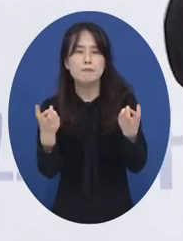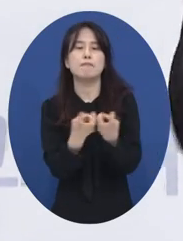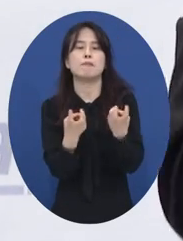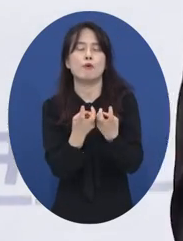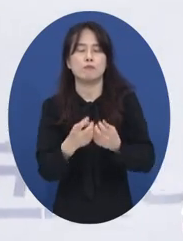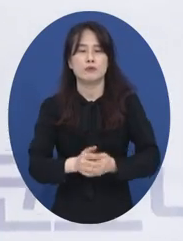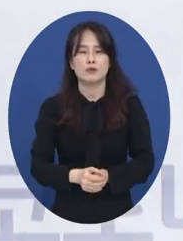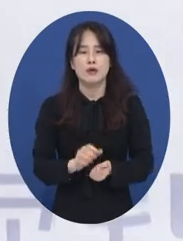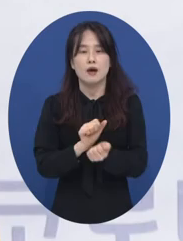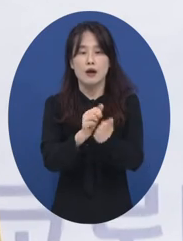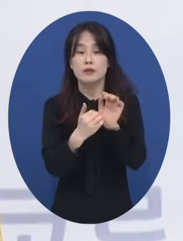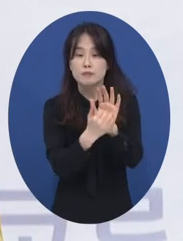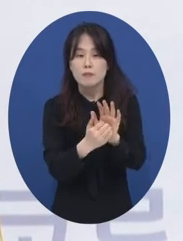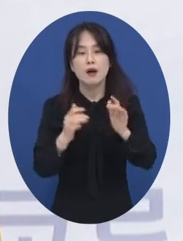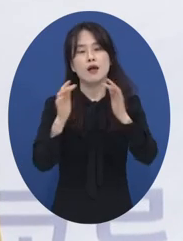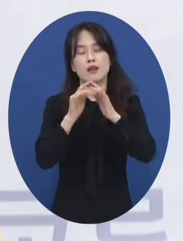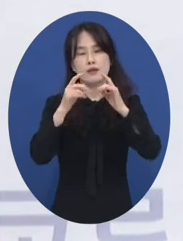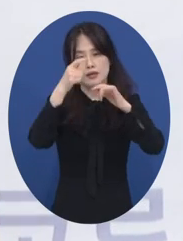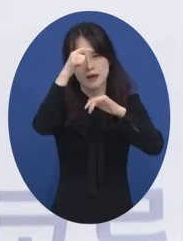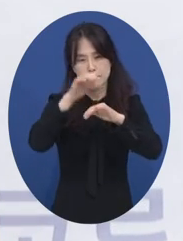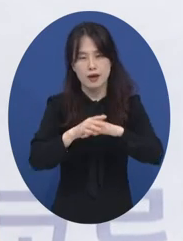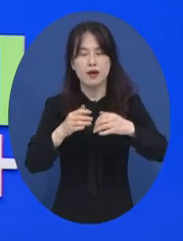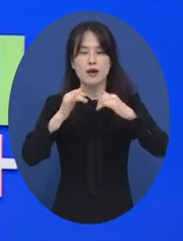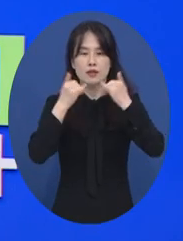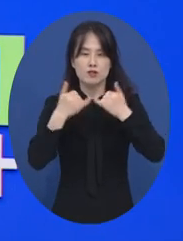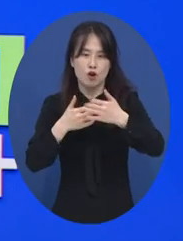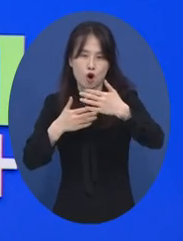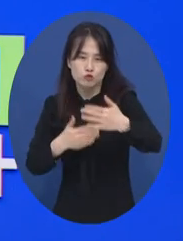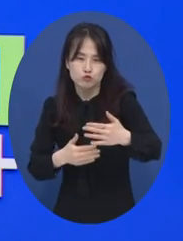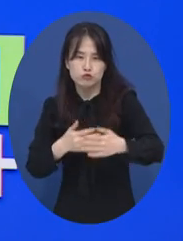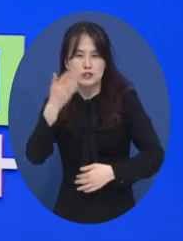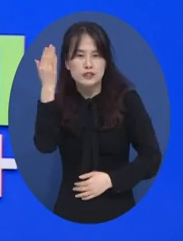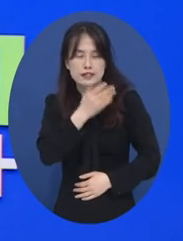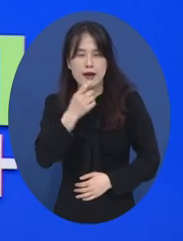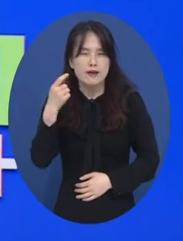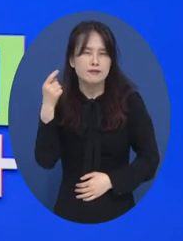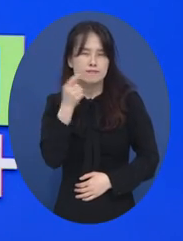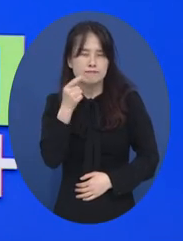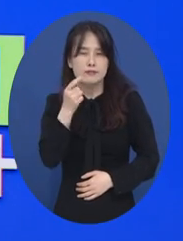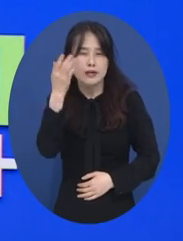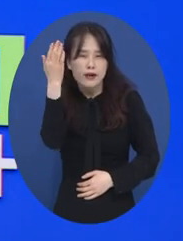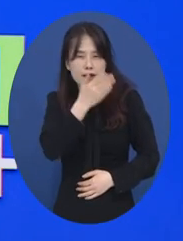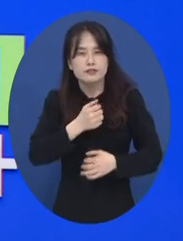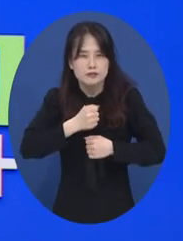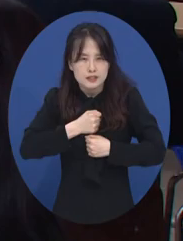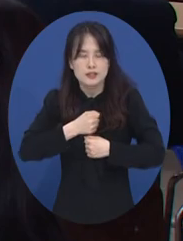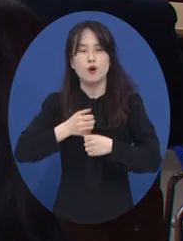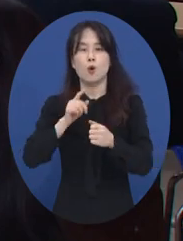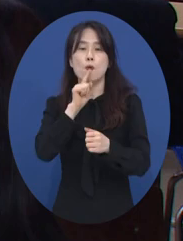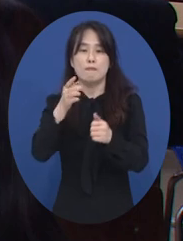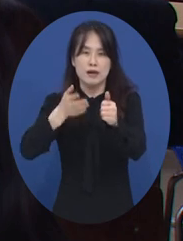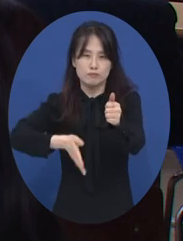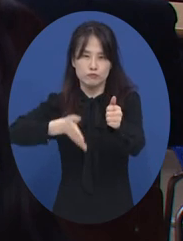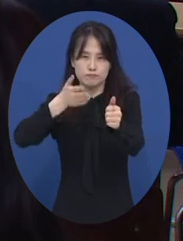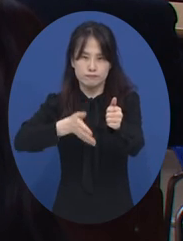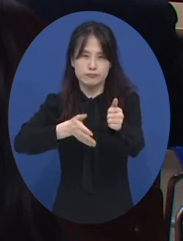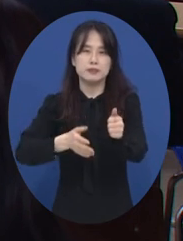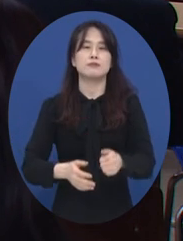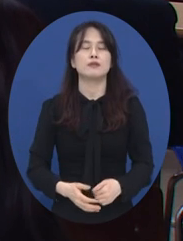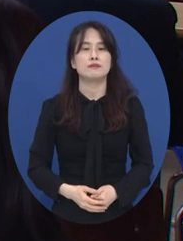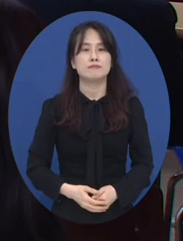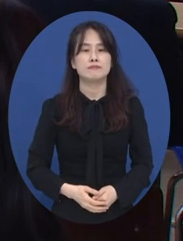이 단장은 감염 예방법 으로 온라인 예배와 사회적 거리두기 개인위생 수칙 준수 등의 제시했습니다 경주